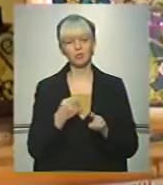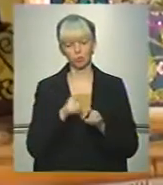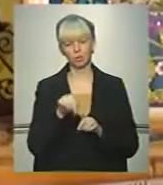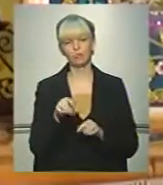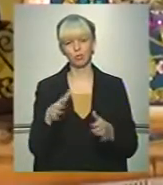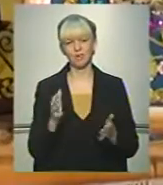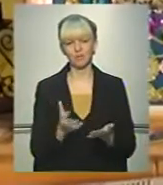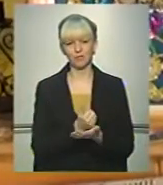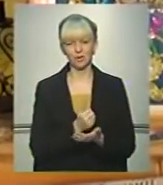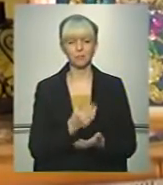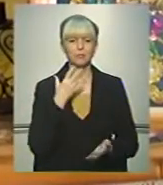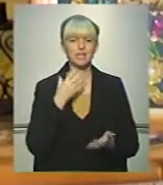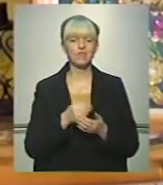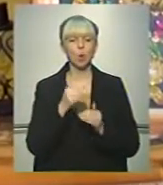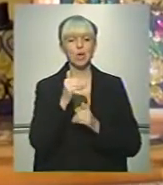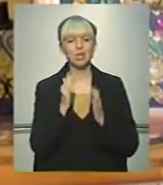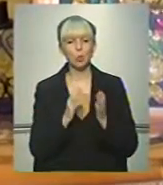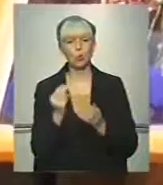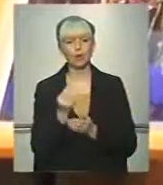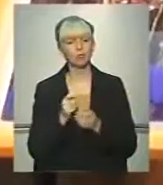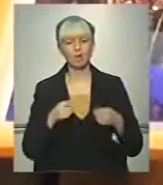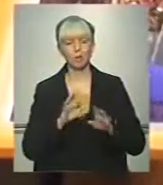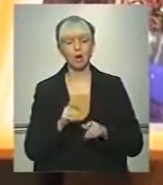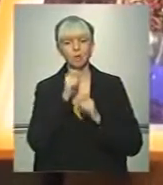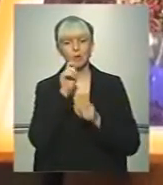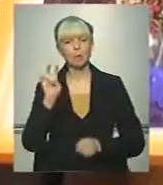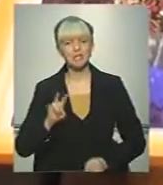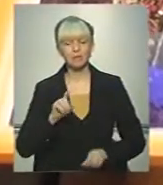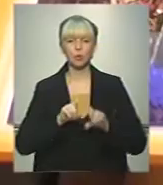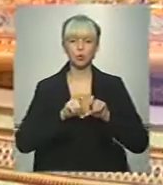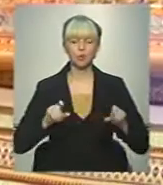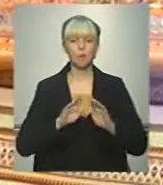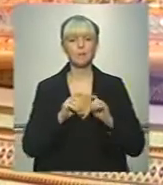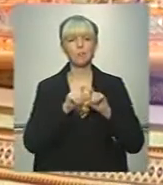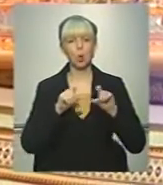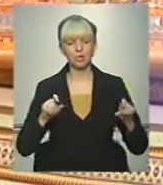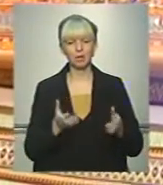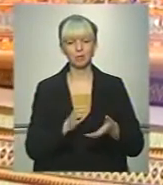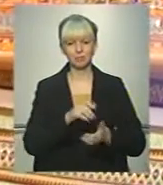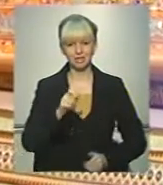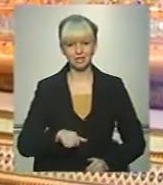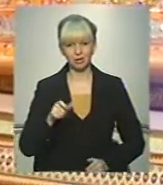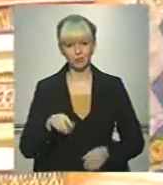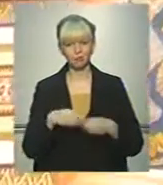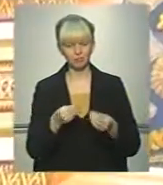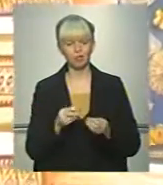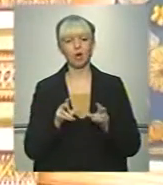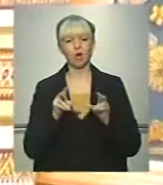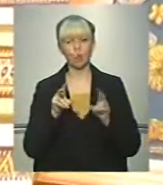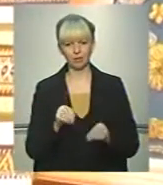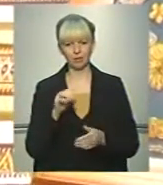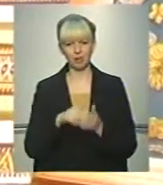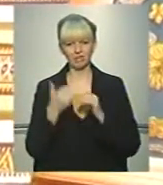вийшло. Свої ікони і картини не продаю, а дарую церквам, школам, бібліотекам, знайомим. Бо дала таку обітницю перед